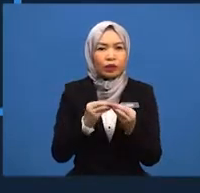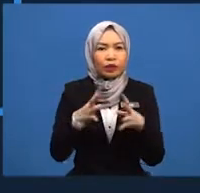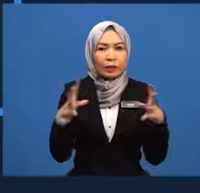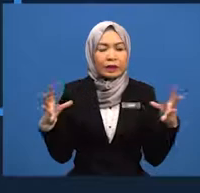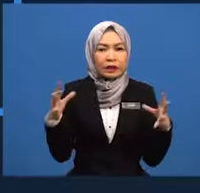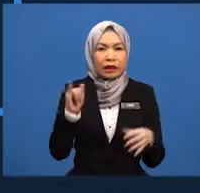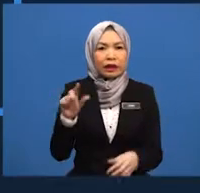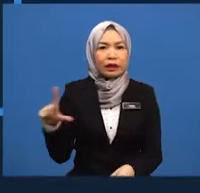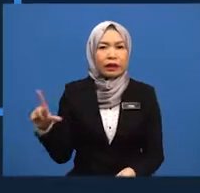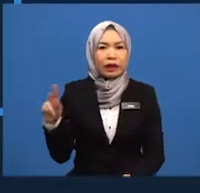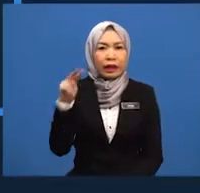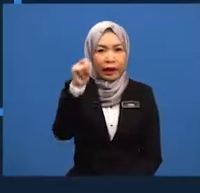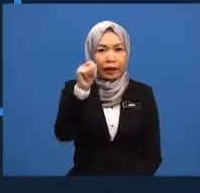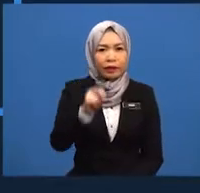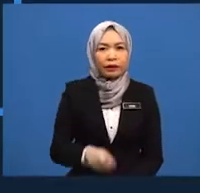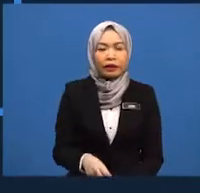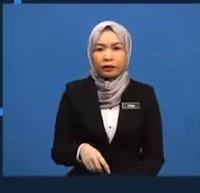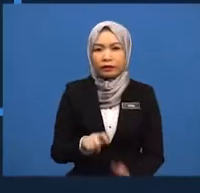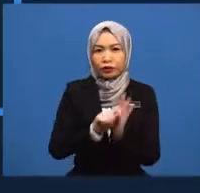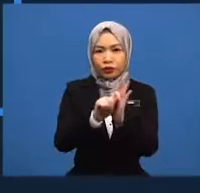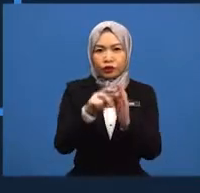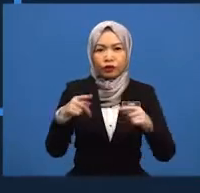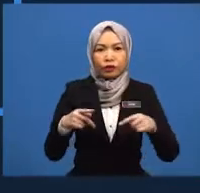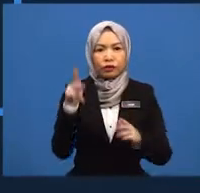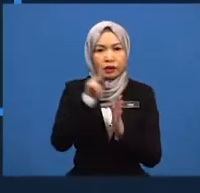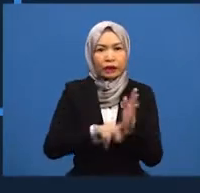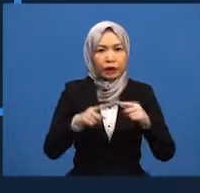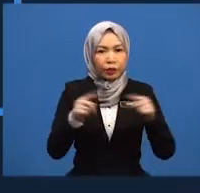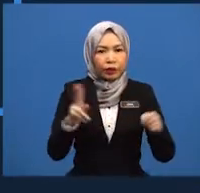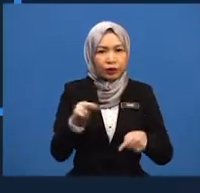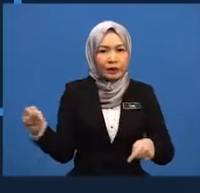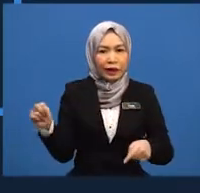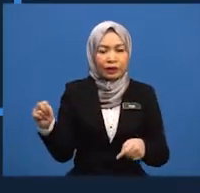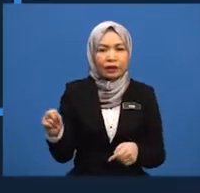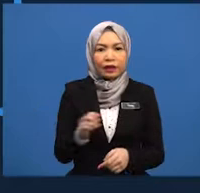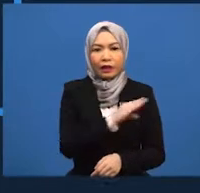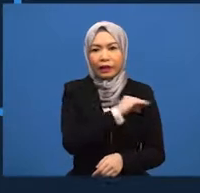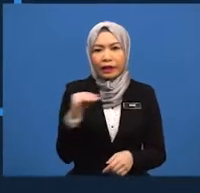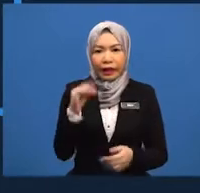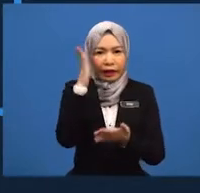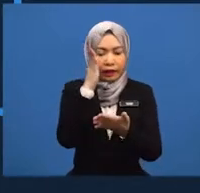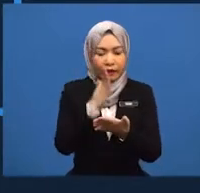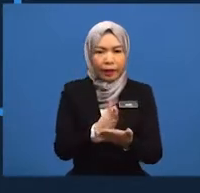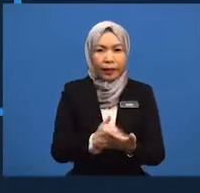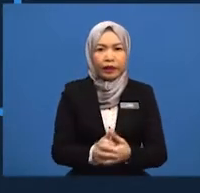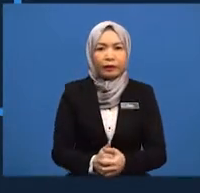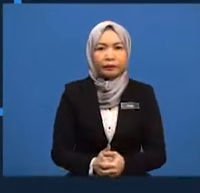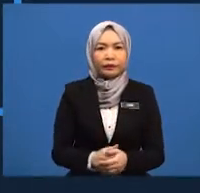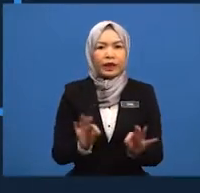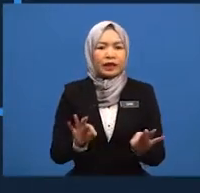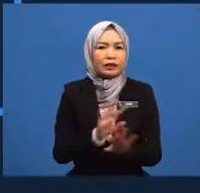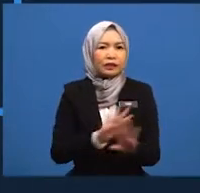Papar keputusan dan tamat. Jika tidak, nombor adalah sama